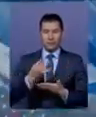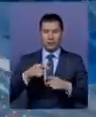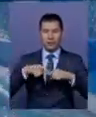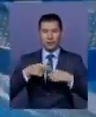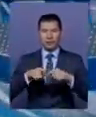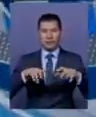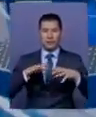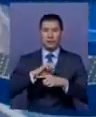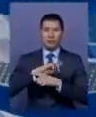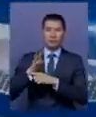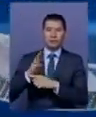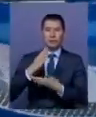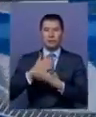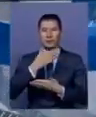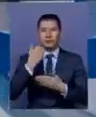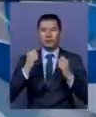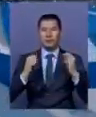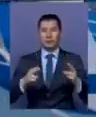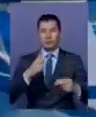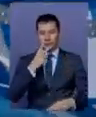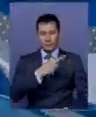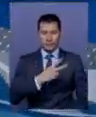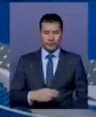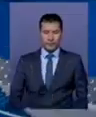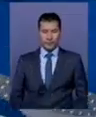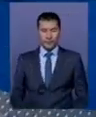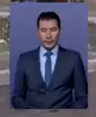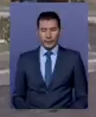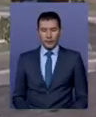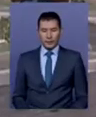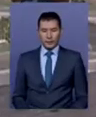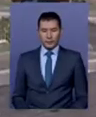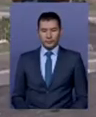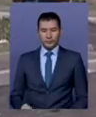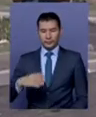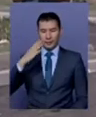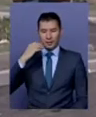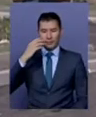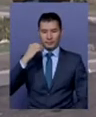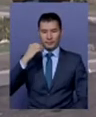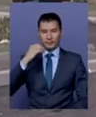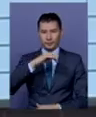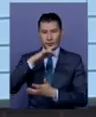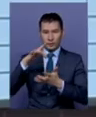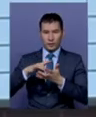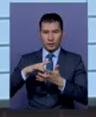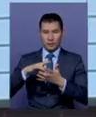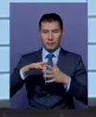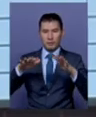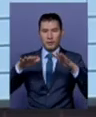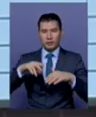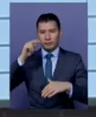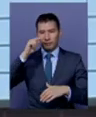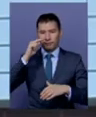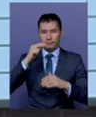шешіліп жатыр? Әріптесім Арнат Дүйсен толығырақ тарқатсын. Алматыда оқушы орынның тапшылығын жою мақсатында биыл су жаңа